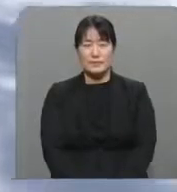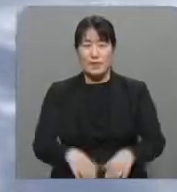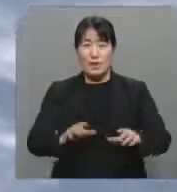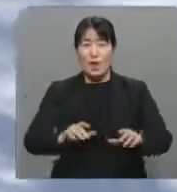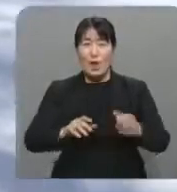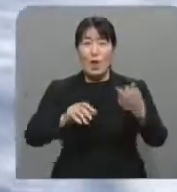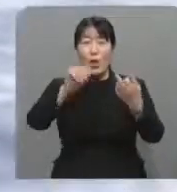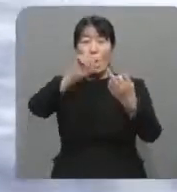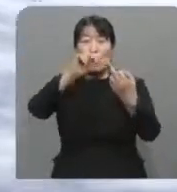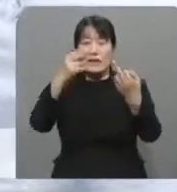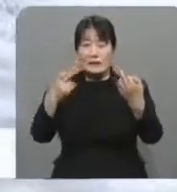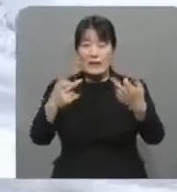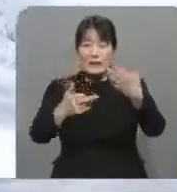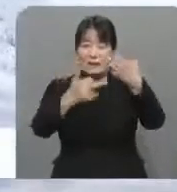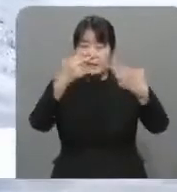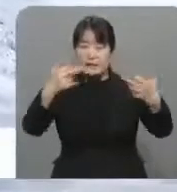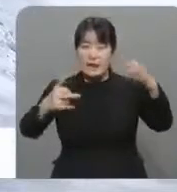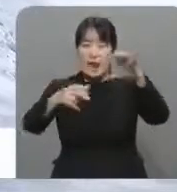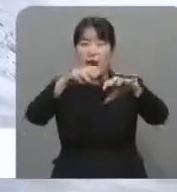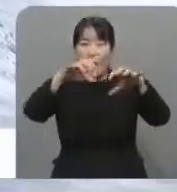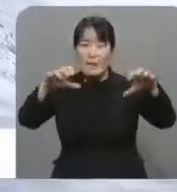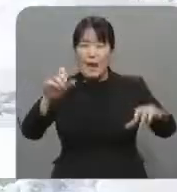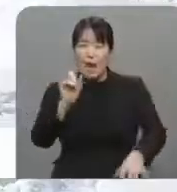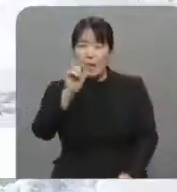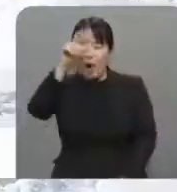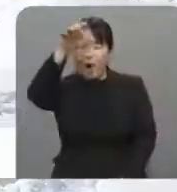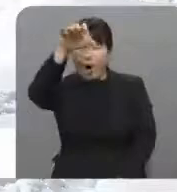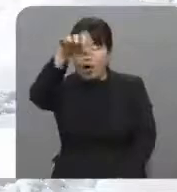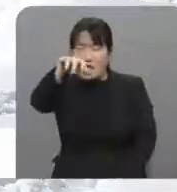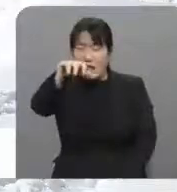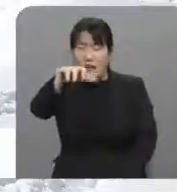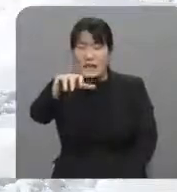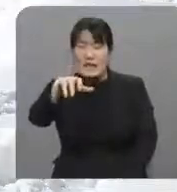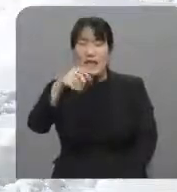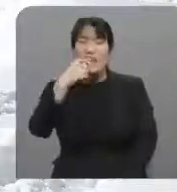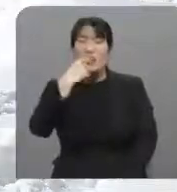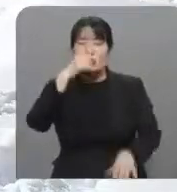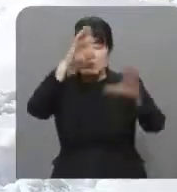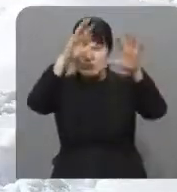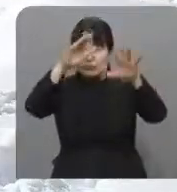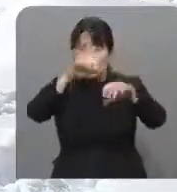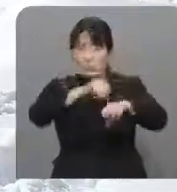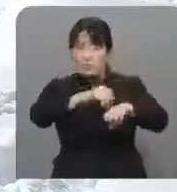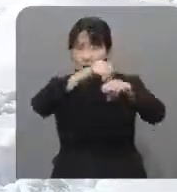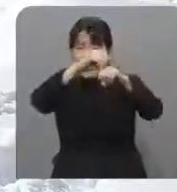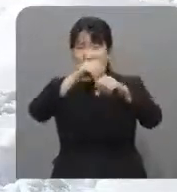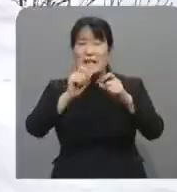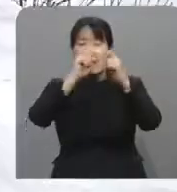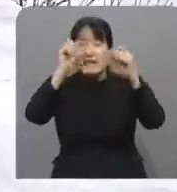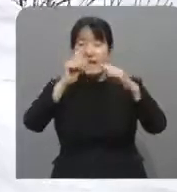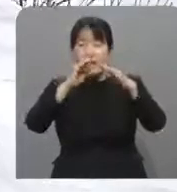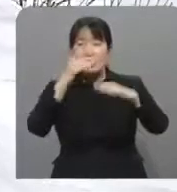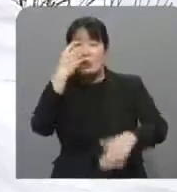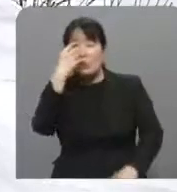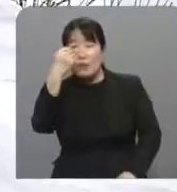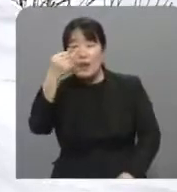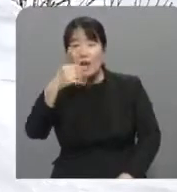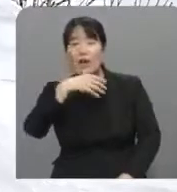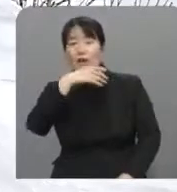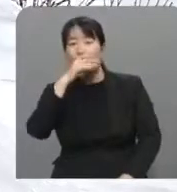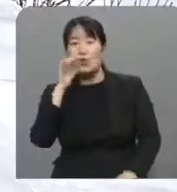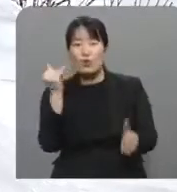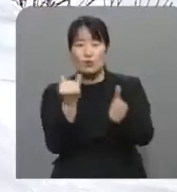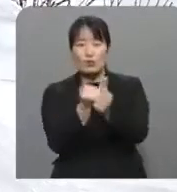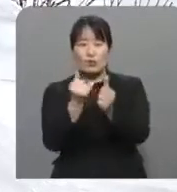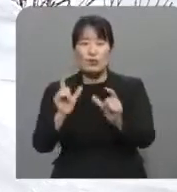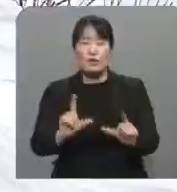오대산 자락의 한 산골입니다. 저 멀리 언덕 위에 흰눈에 뒤덮인 민가가 눈에 띕니다. 노 부부가 사는